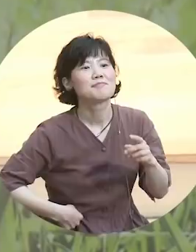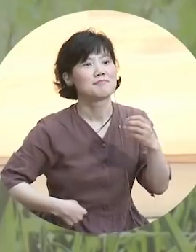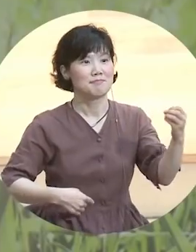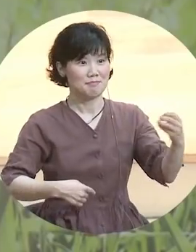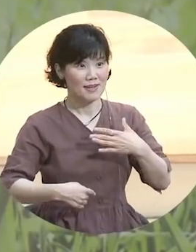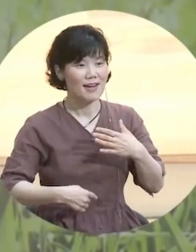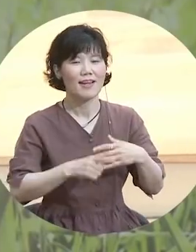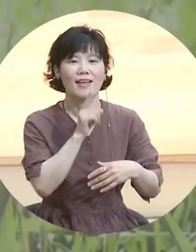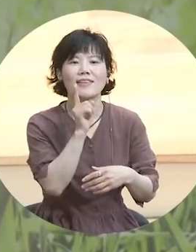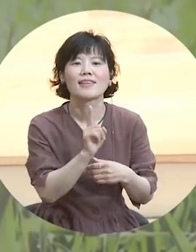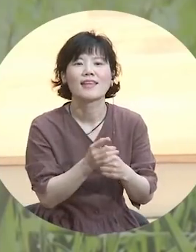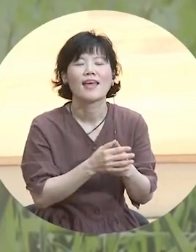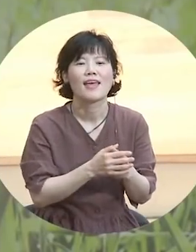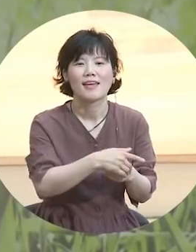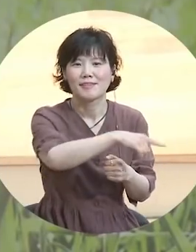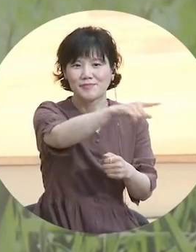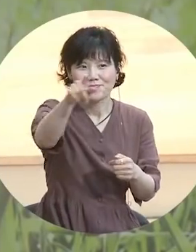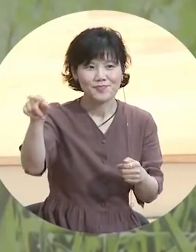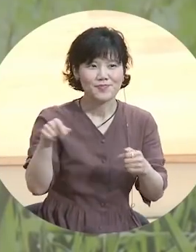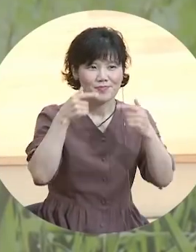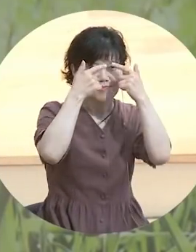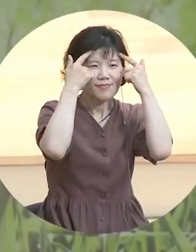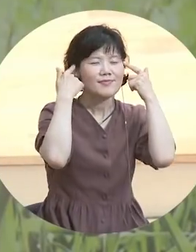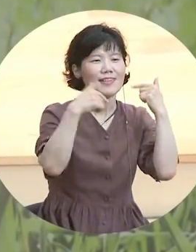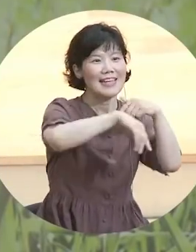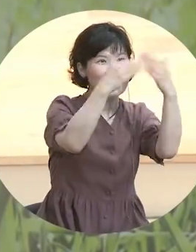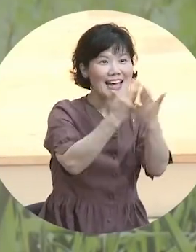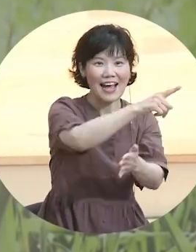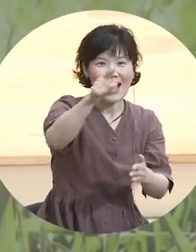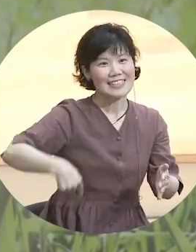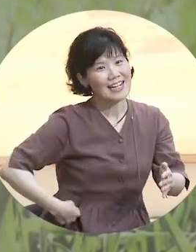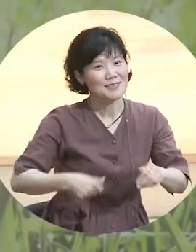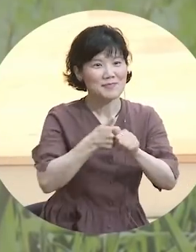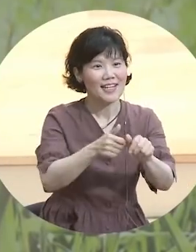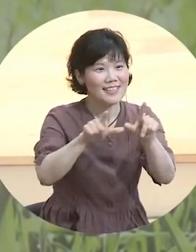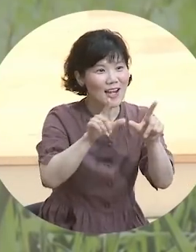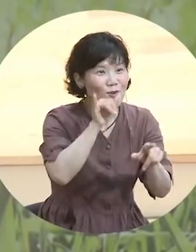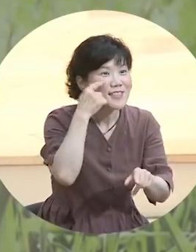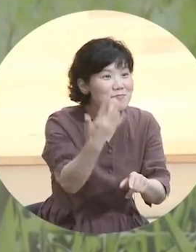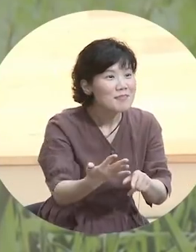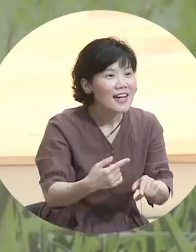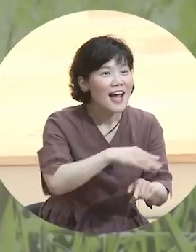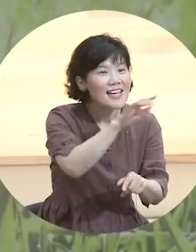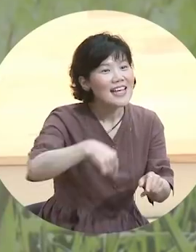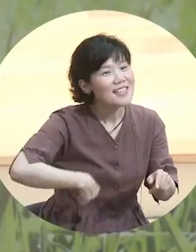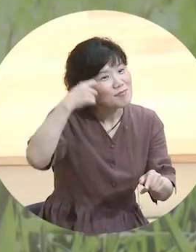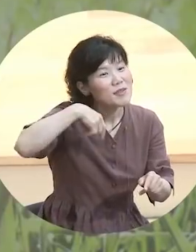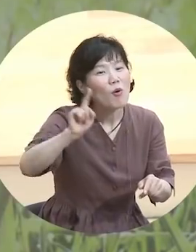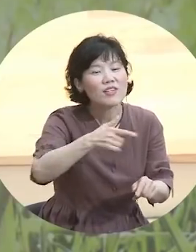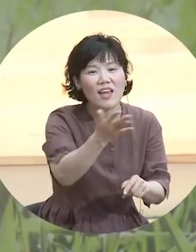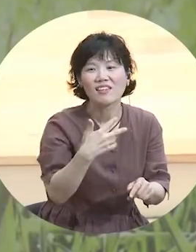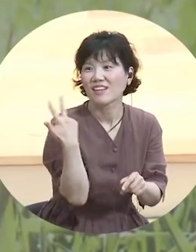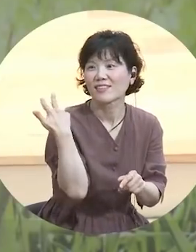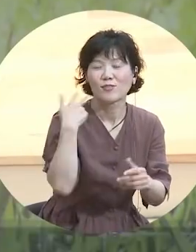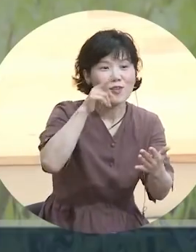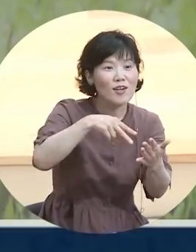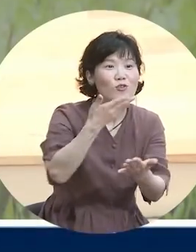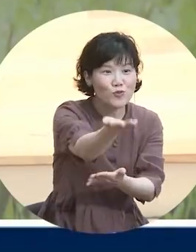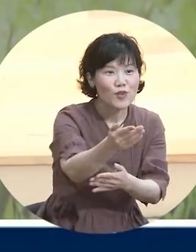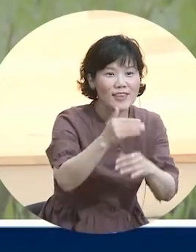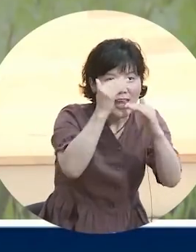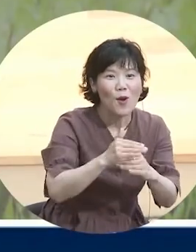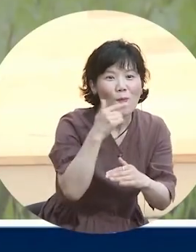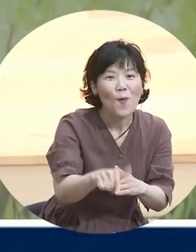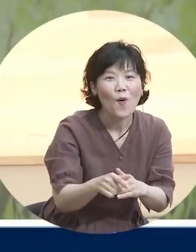거들먹거렸는데 여러분 우리가 양심세로 산다고요? 양심을 따라 산다고요? 우리 양심이 어떤데? 지난주에 제가 읽어드렸잖아요. 다시